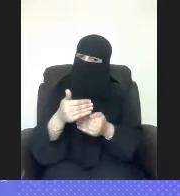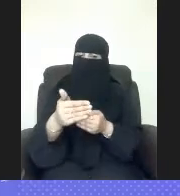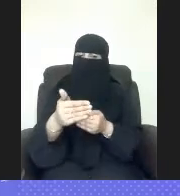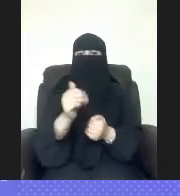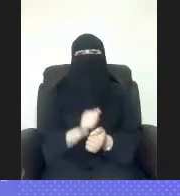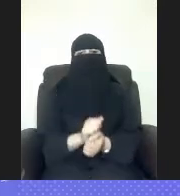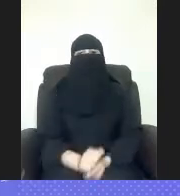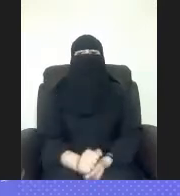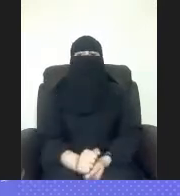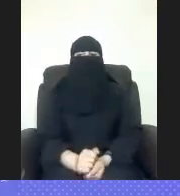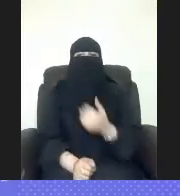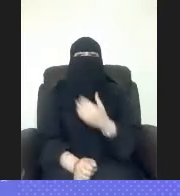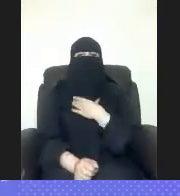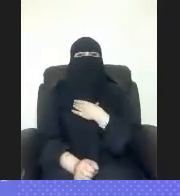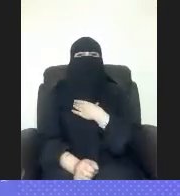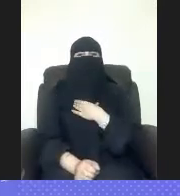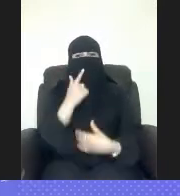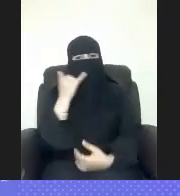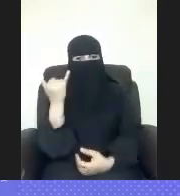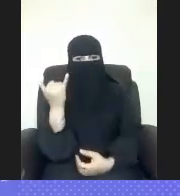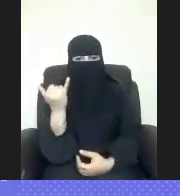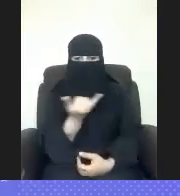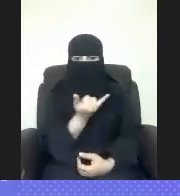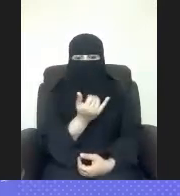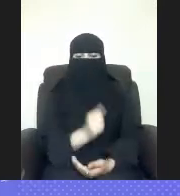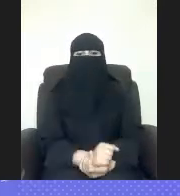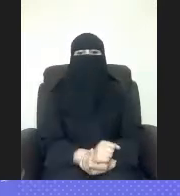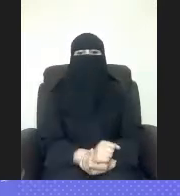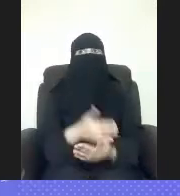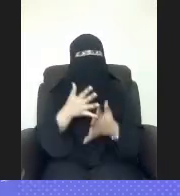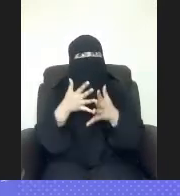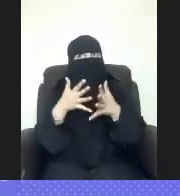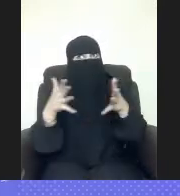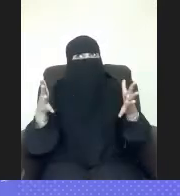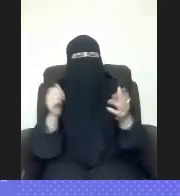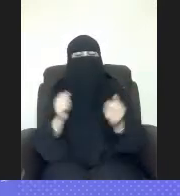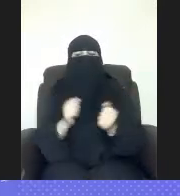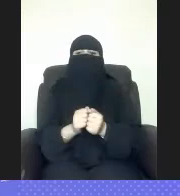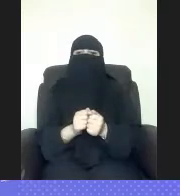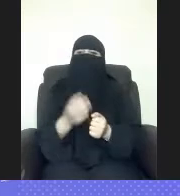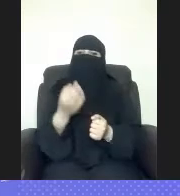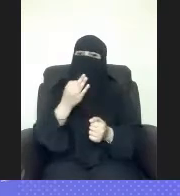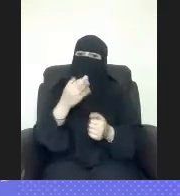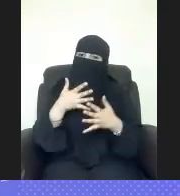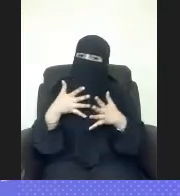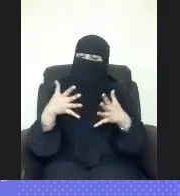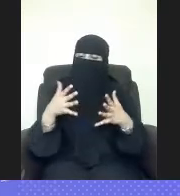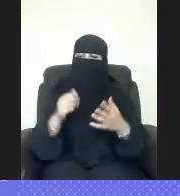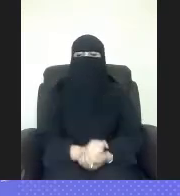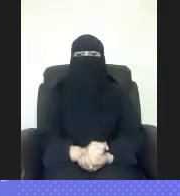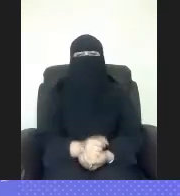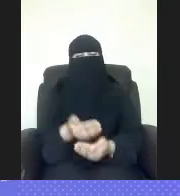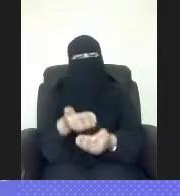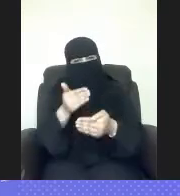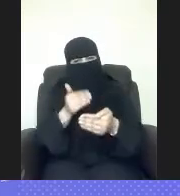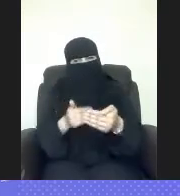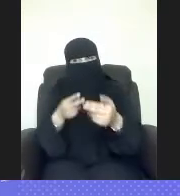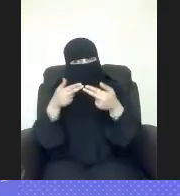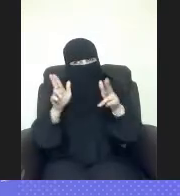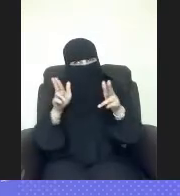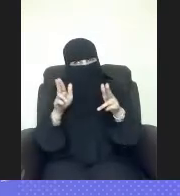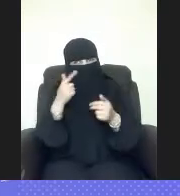يعني بيسهلوا كثير علي فيما سأقدمه بإذن الله. قبل البدء في تقديم